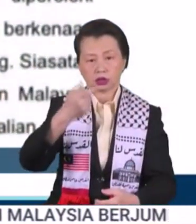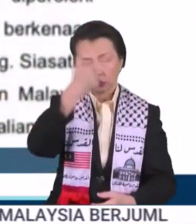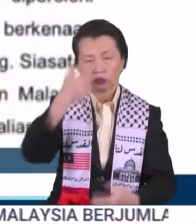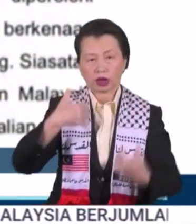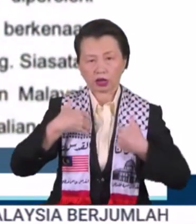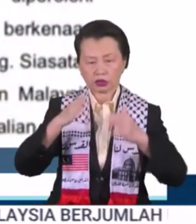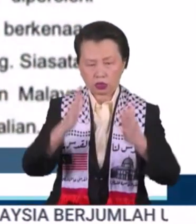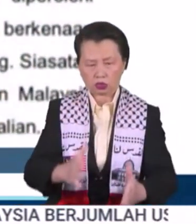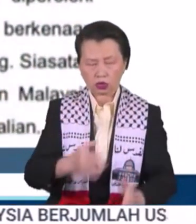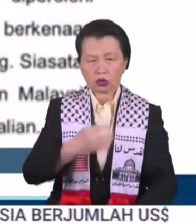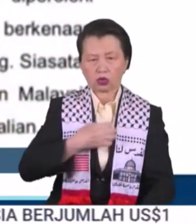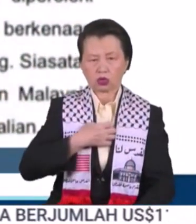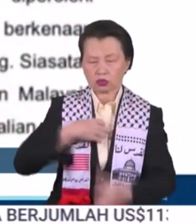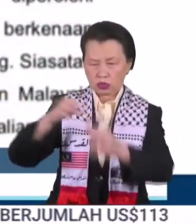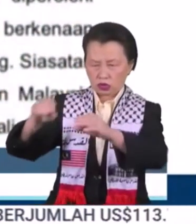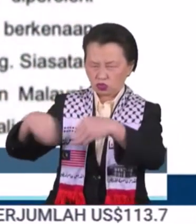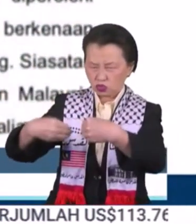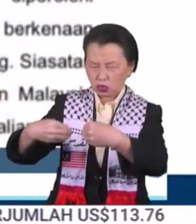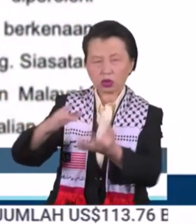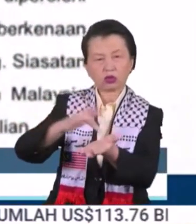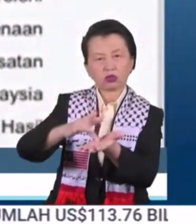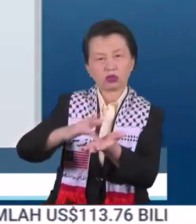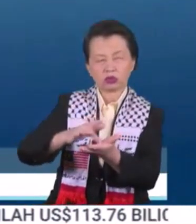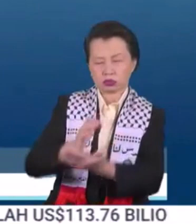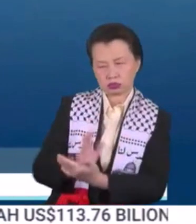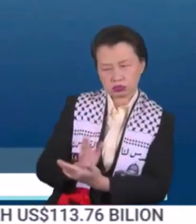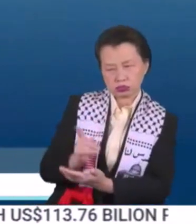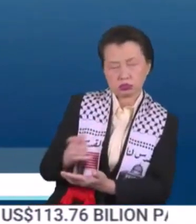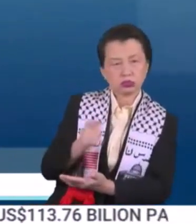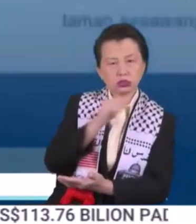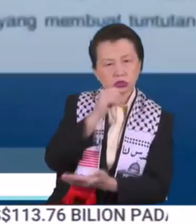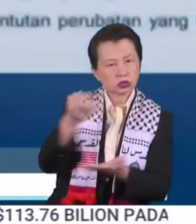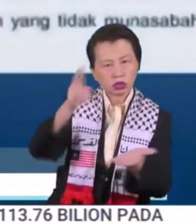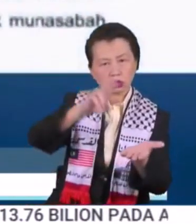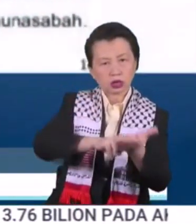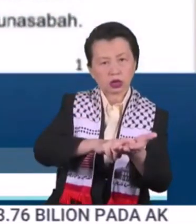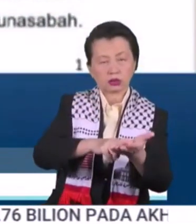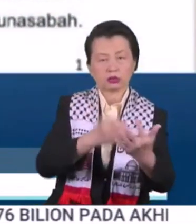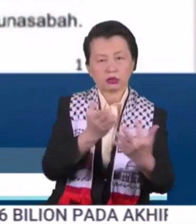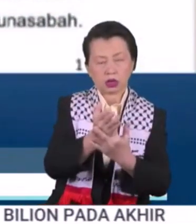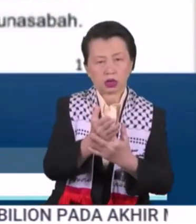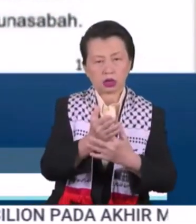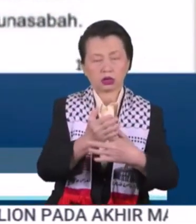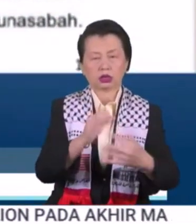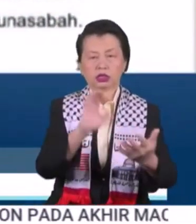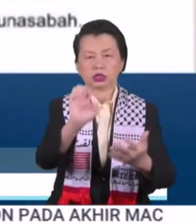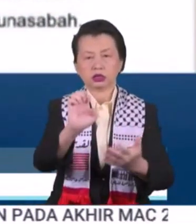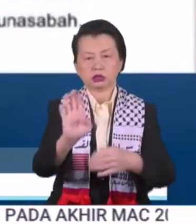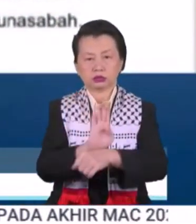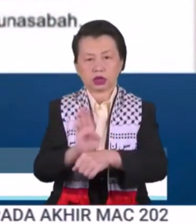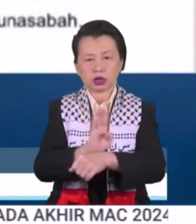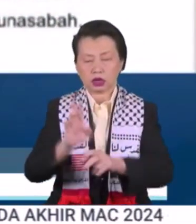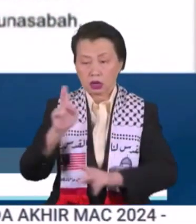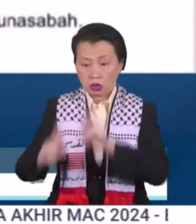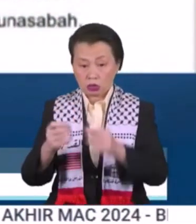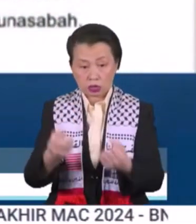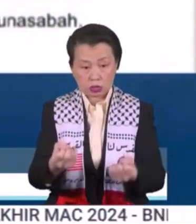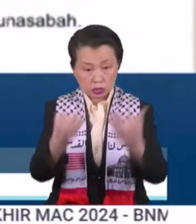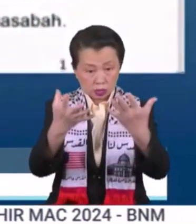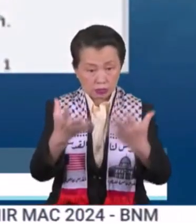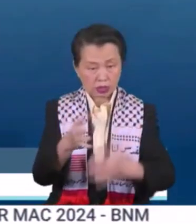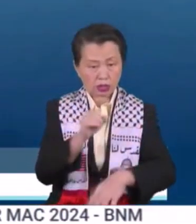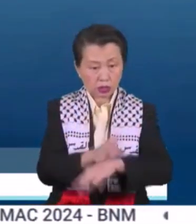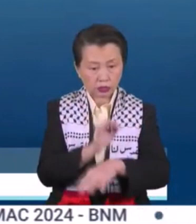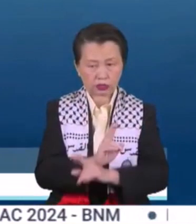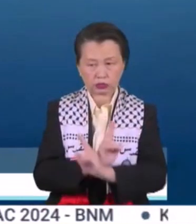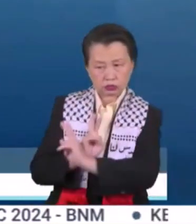susulan aduan awam berkaitan penjualan ubat-ubatan yang disyaki tidak berdaftar melalui platform e-dagang. Orang ramai dinasihat